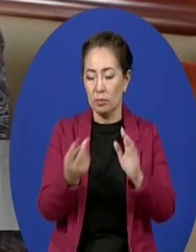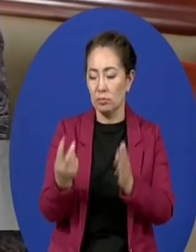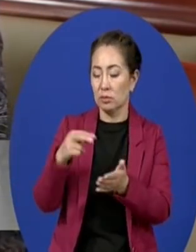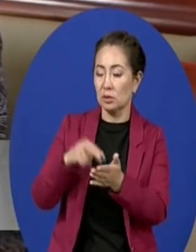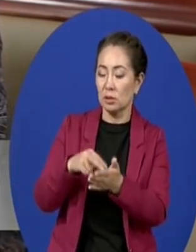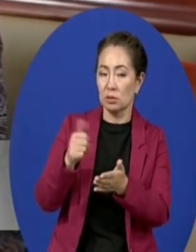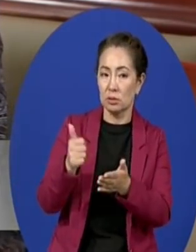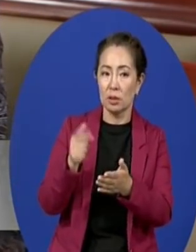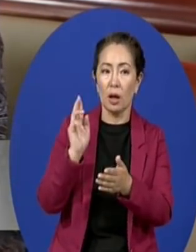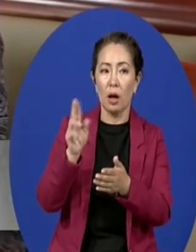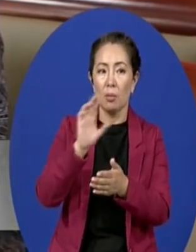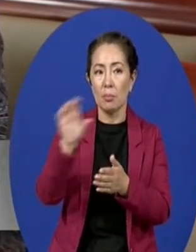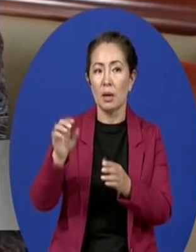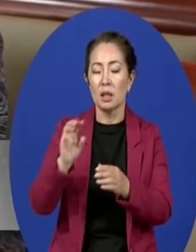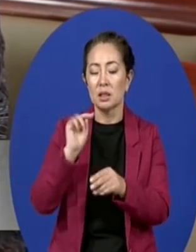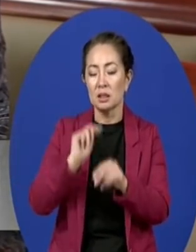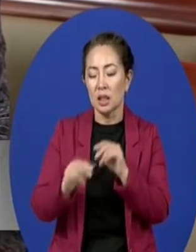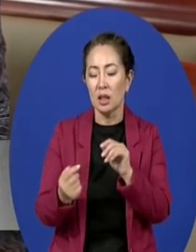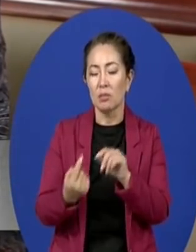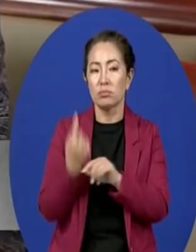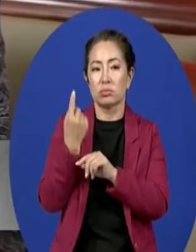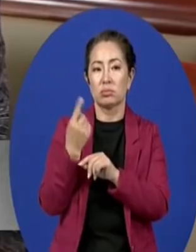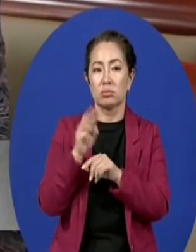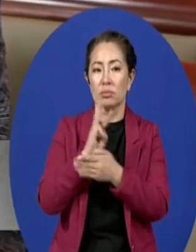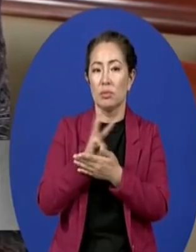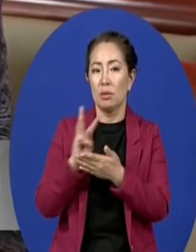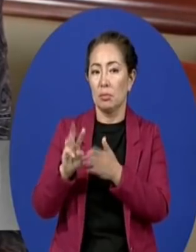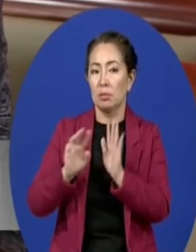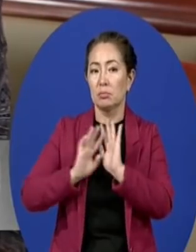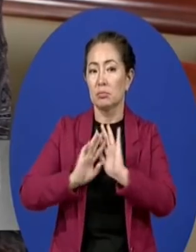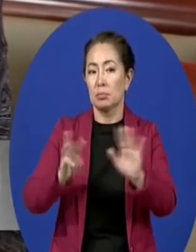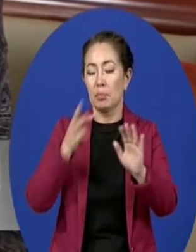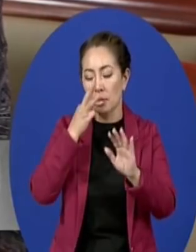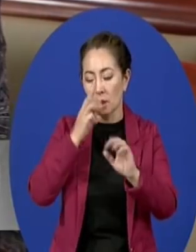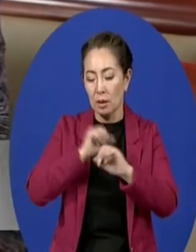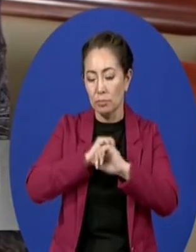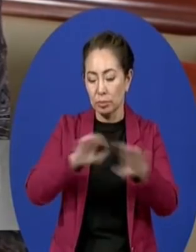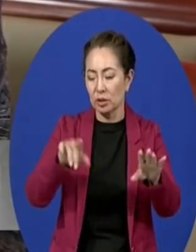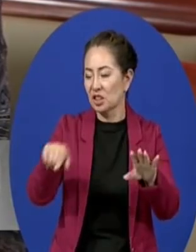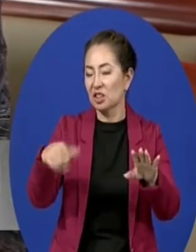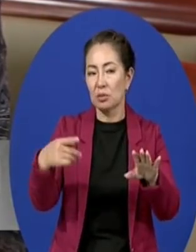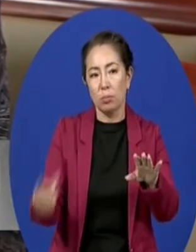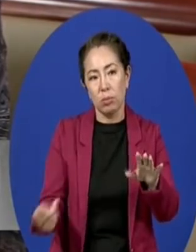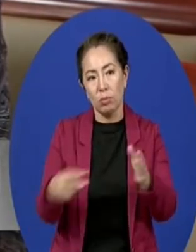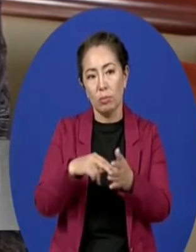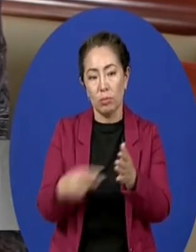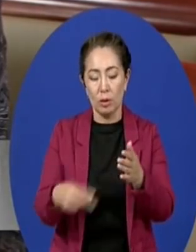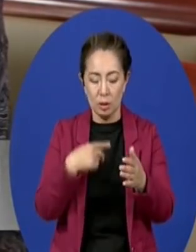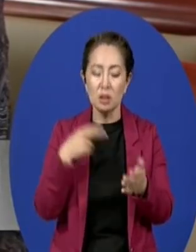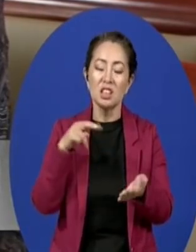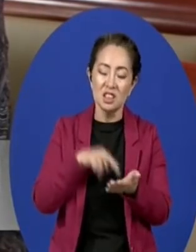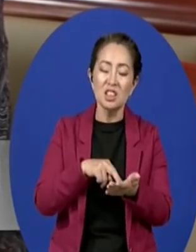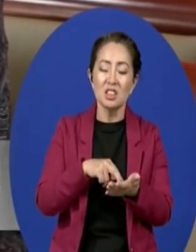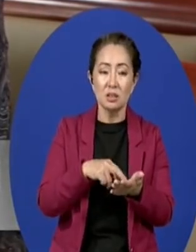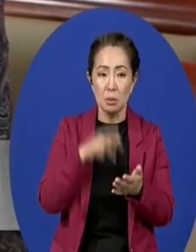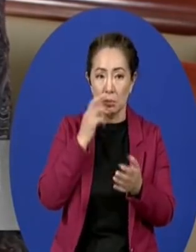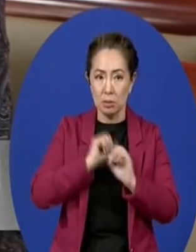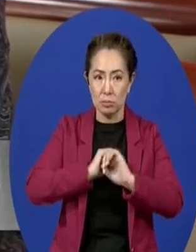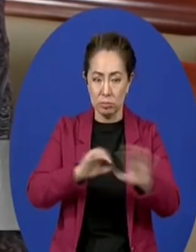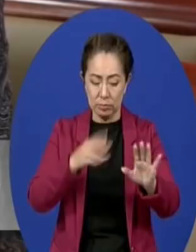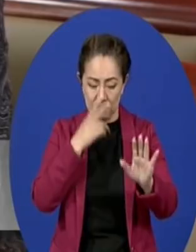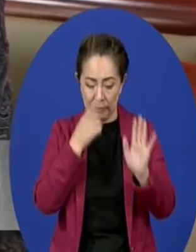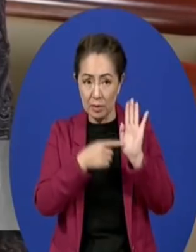Шалгарлаа. Энэ компани шалгарлаа. Нөгөө компаниуд нь одоо ийм үнэлтээр шалгарсангүй гэдэг мэдээлэл